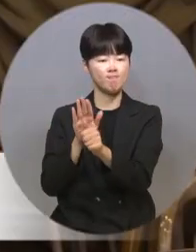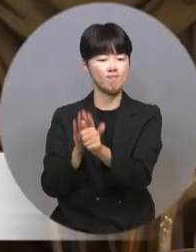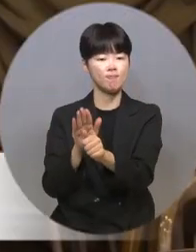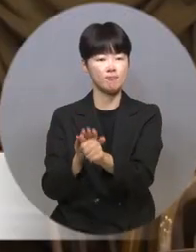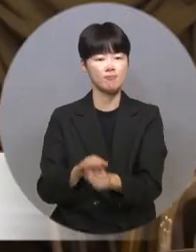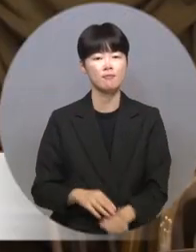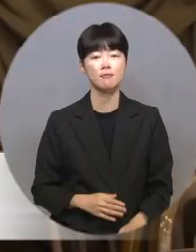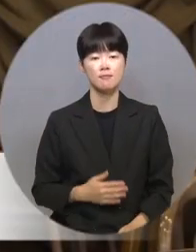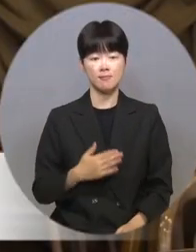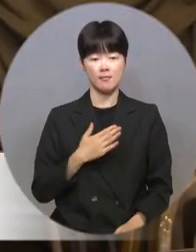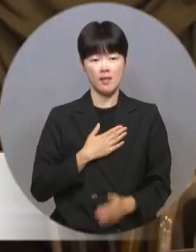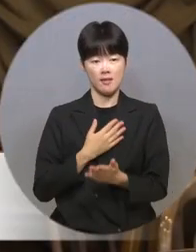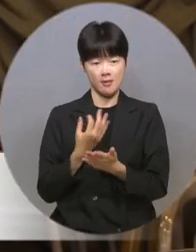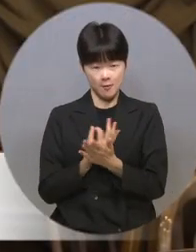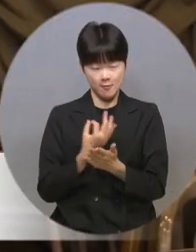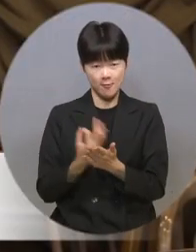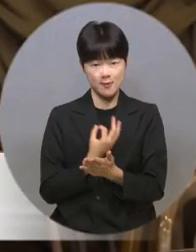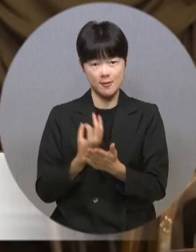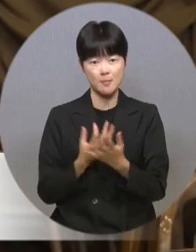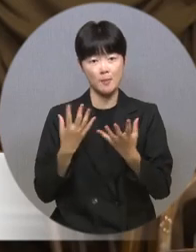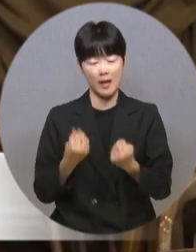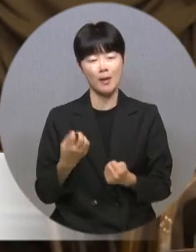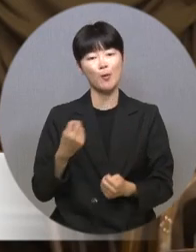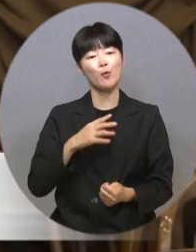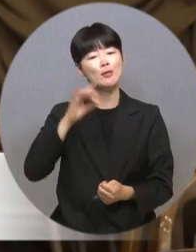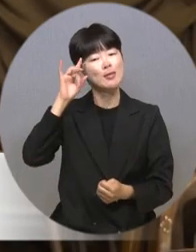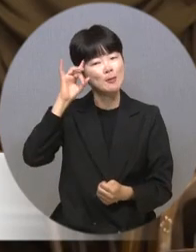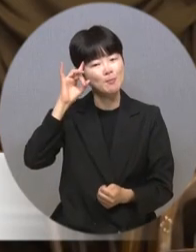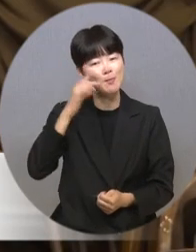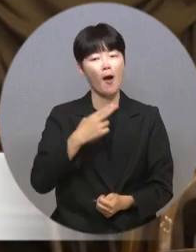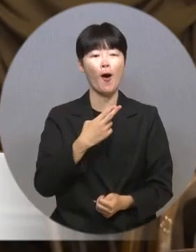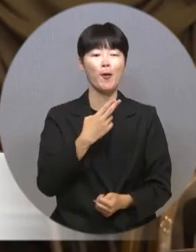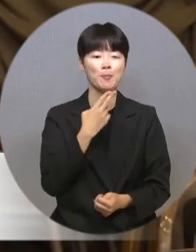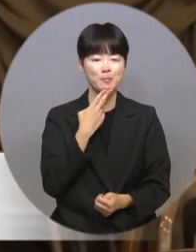돈도 많이 벌고 심심하지도 않고